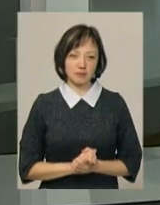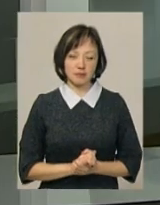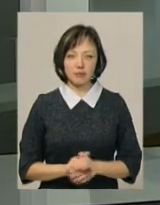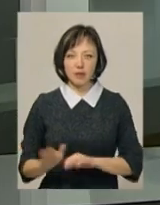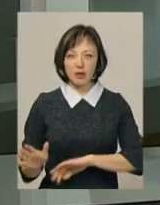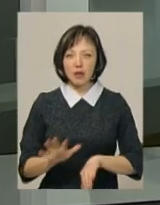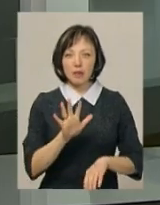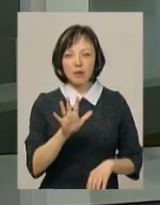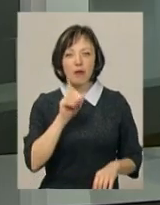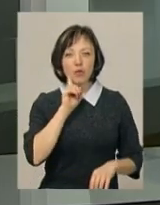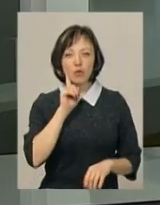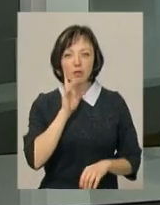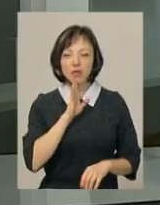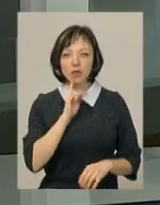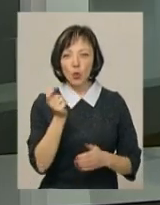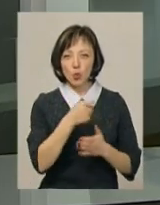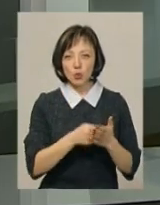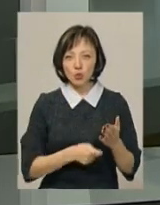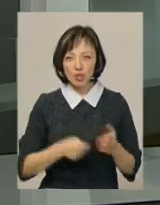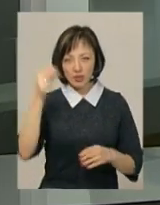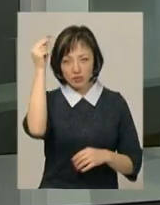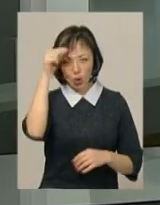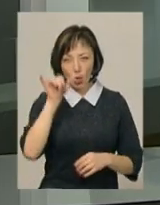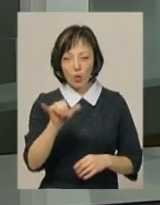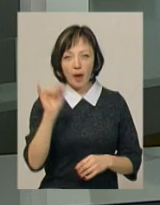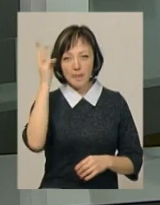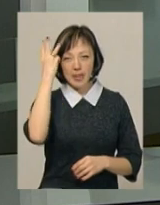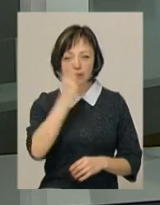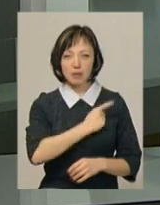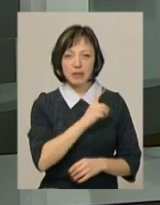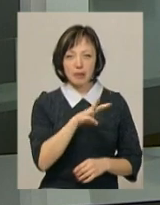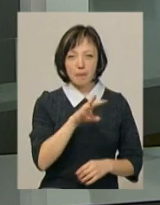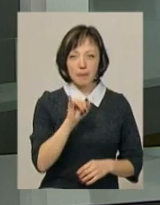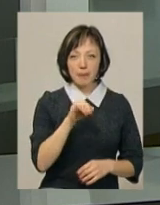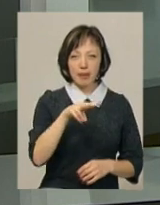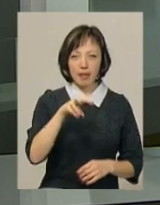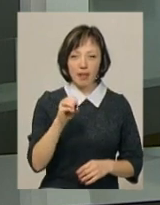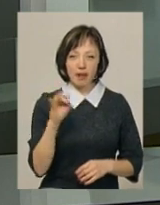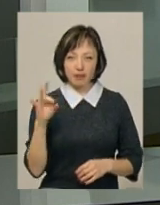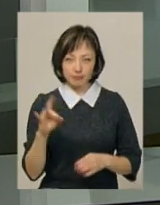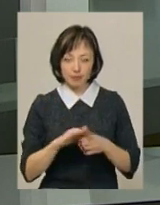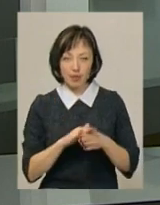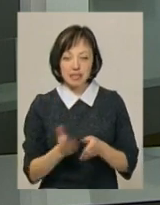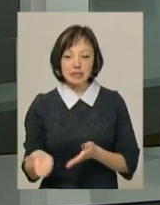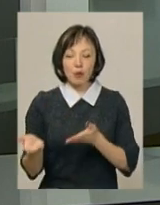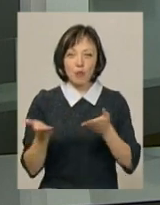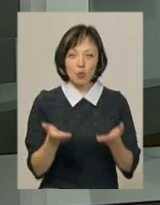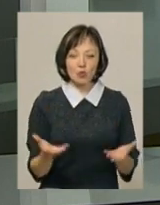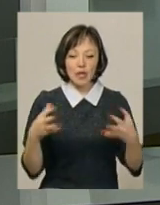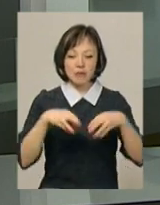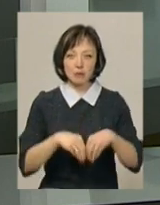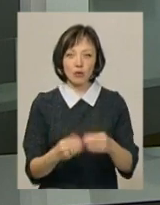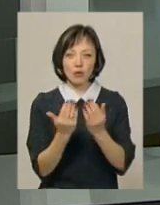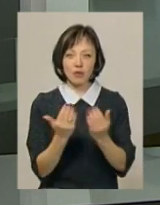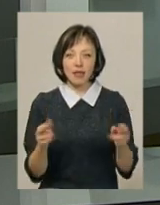5 молодих художниць, які навчаються у хмельницького живописця Едварда Міллера, запрошують у художній музей на спільну виставку.